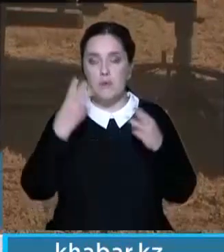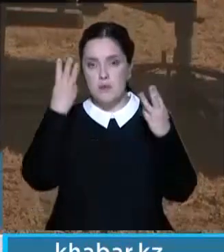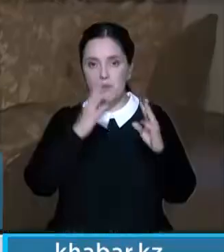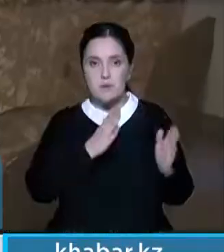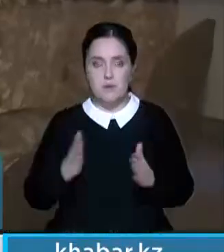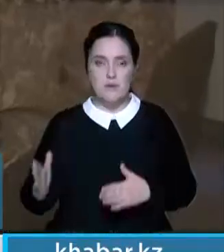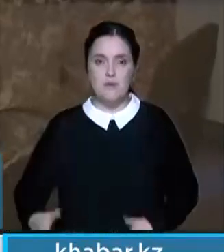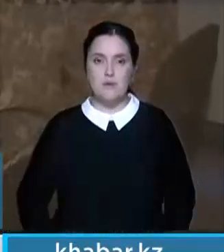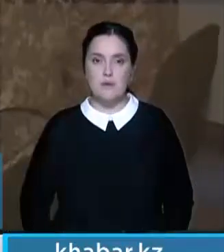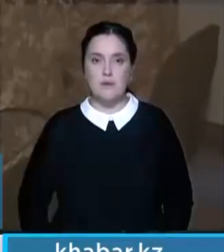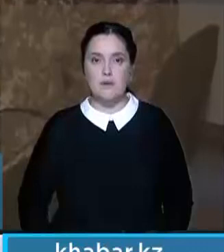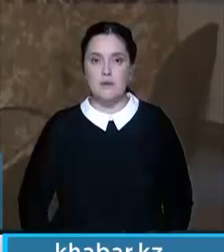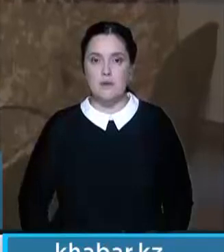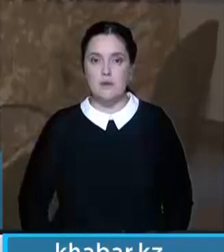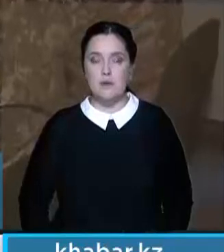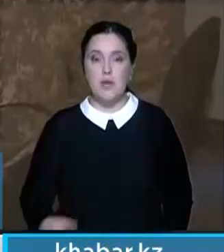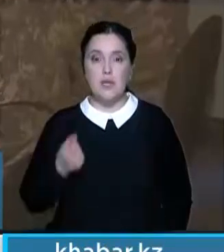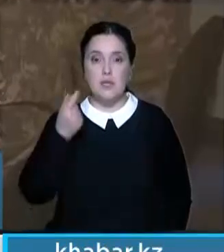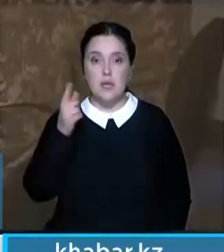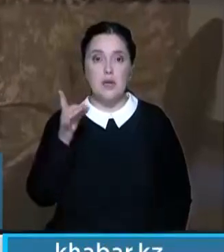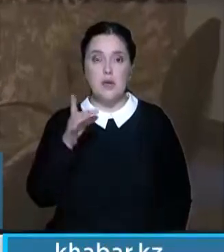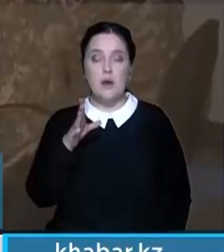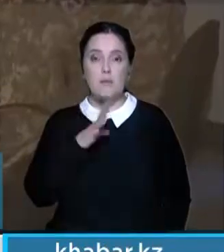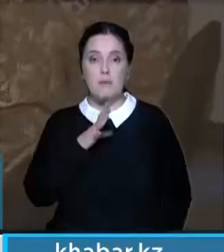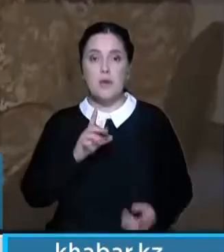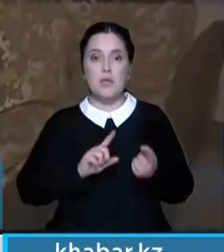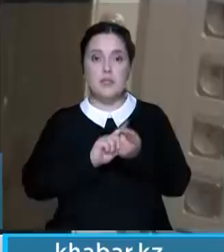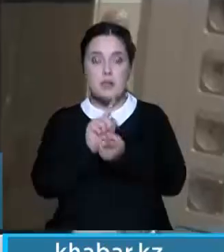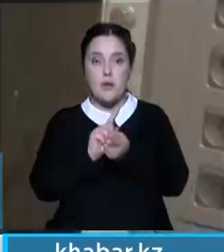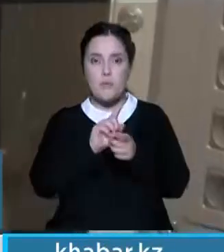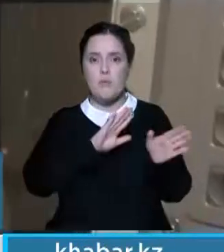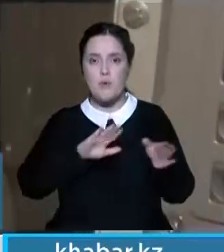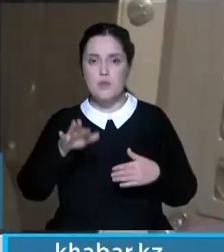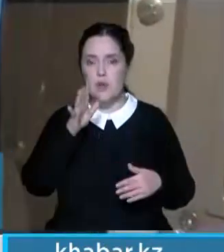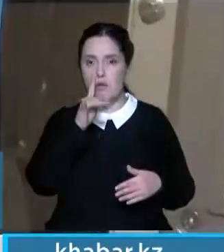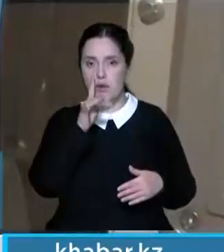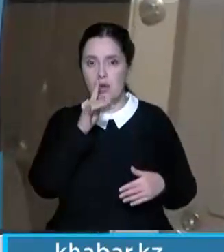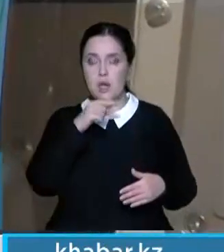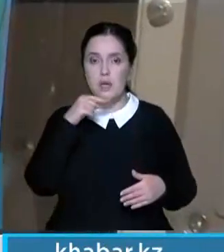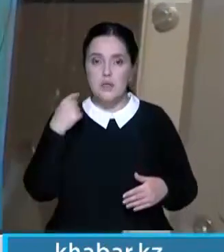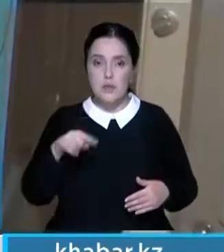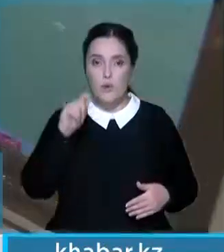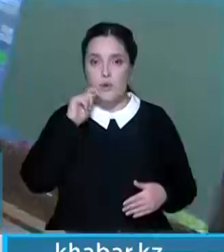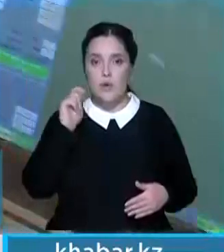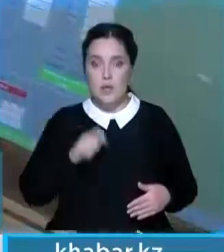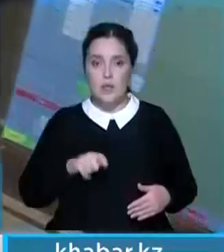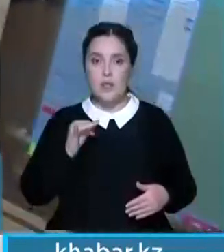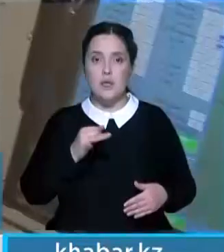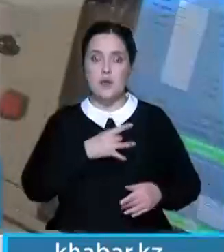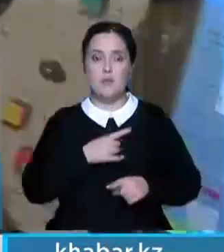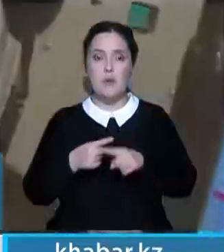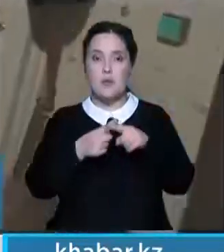системами. Комплекс неоднократно проходил модернизацию, в том числе и в постсоветских странах – России, Украине и Беларуси. По